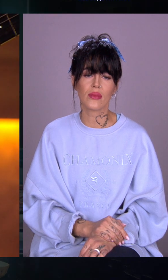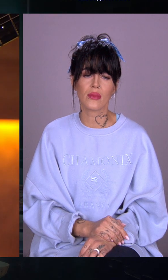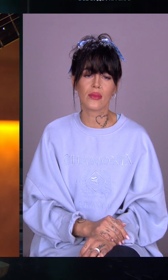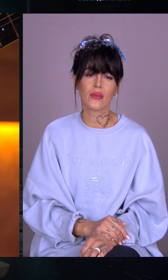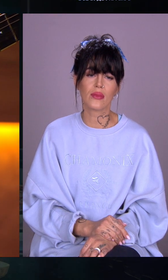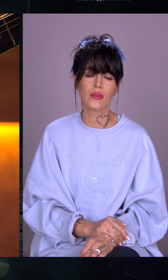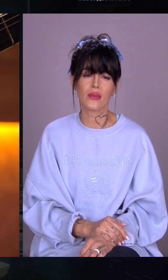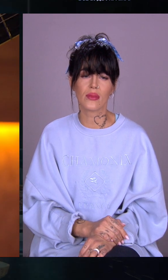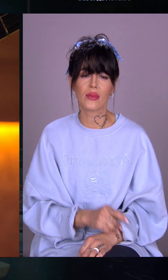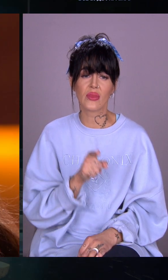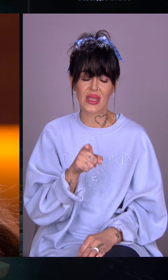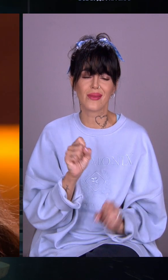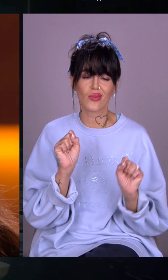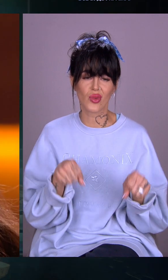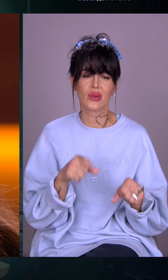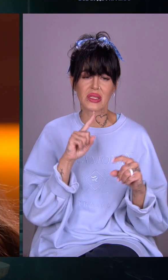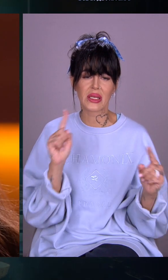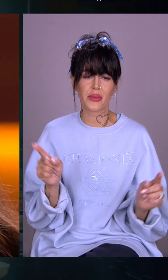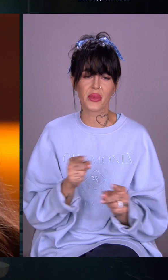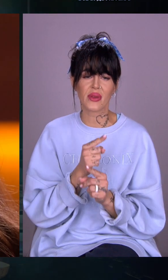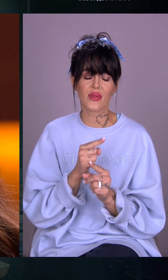Ти можеш співати